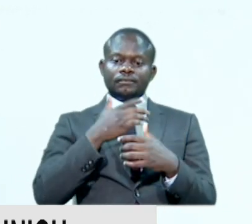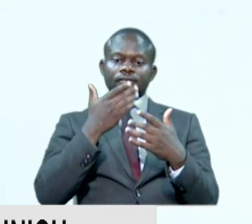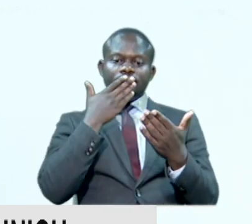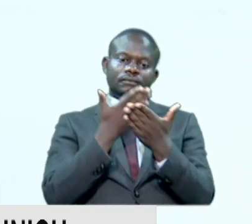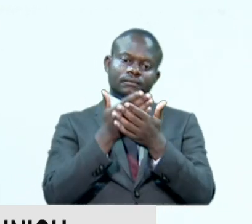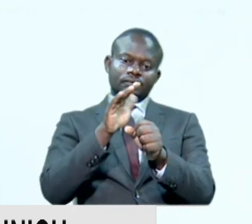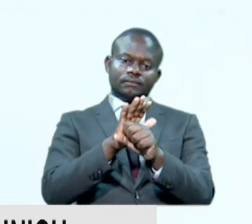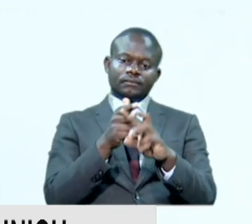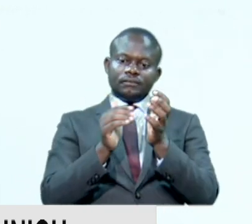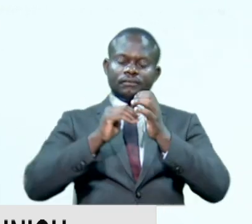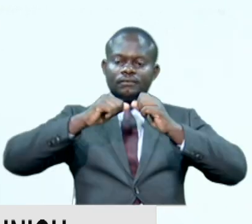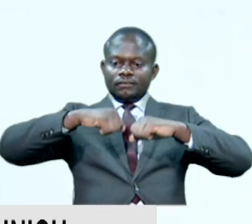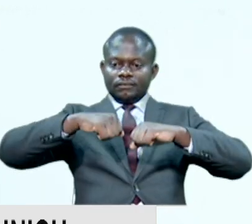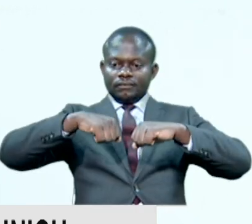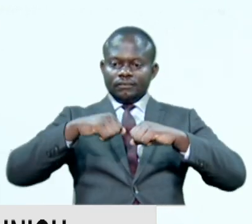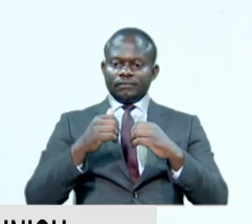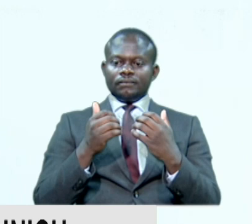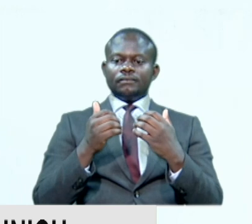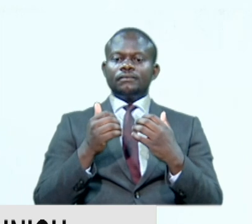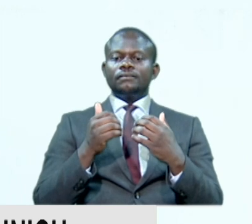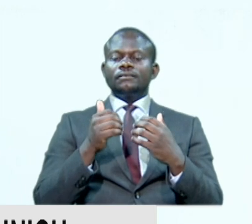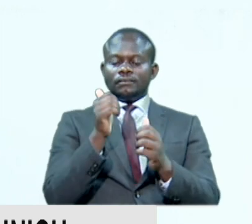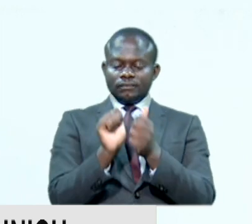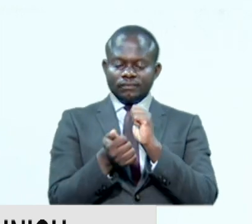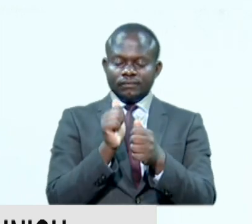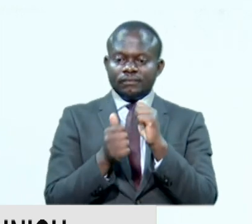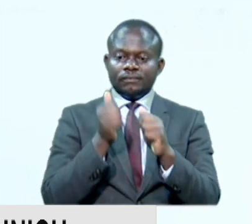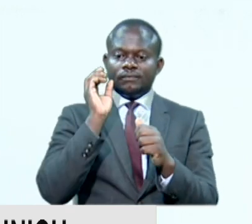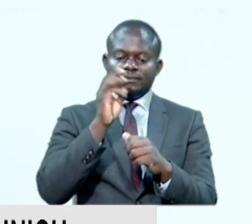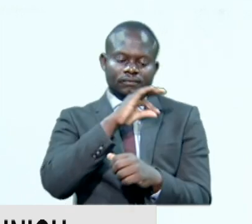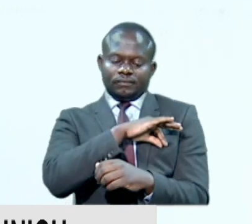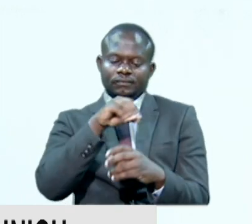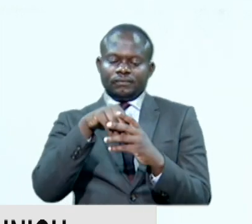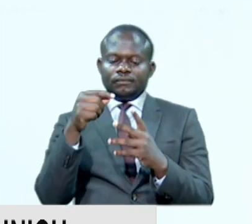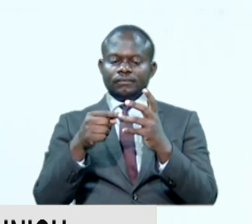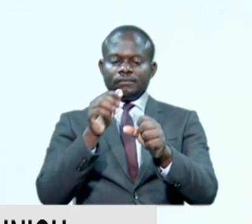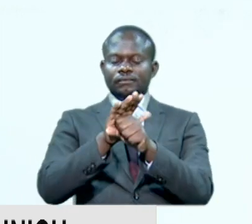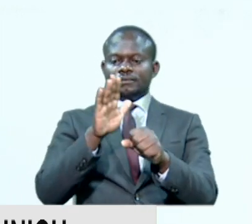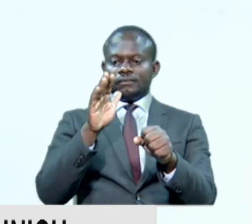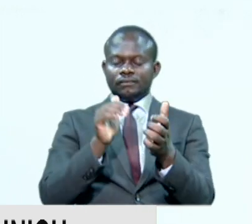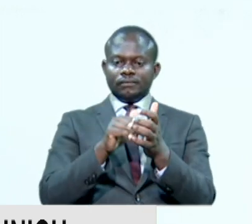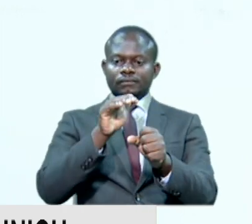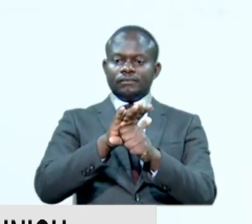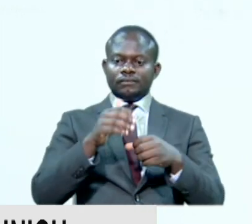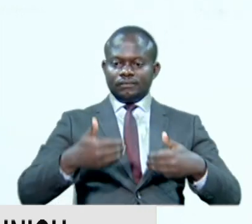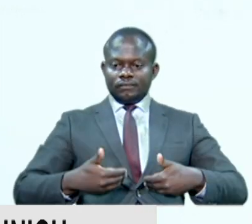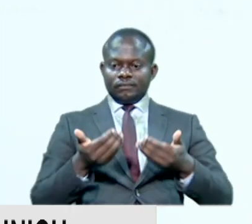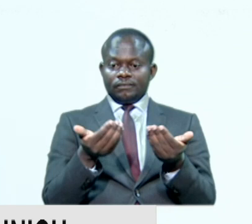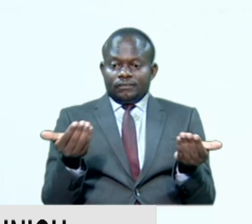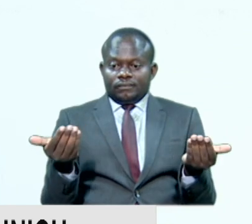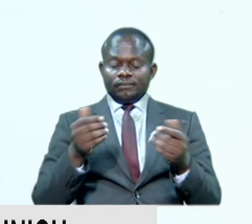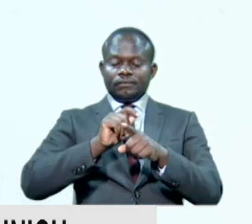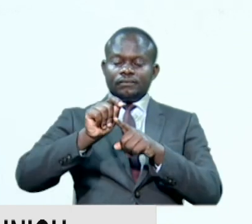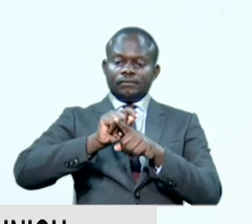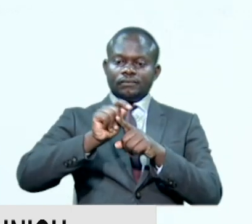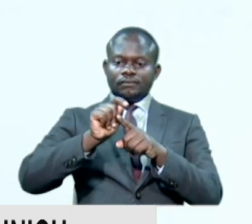byiza n'amasezerano ku rwego rwa sport tuzungukiramo byinshi cyane cyane mu bana mu batoza